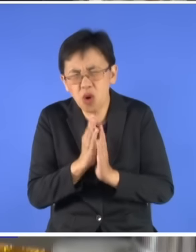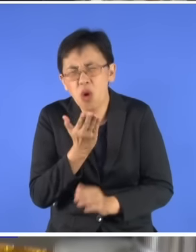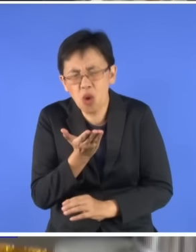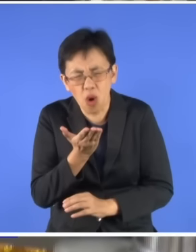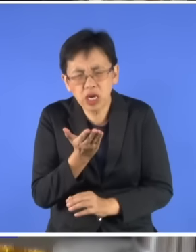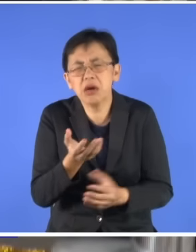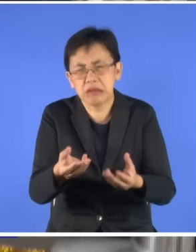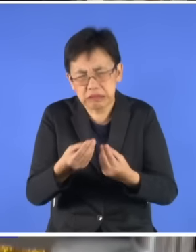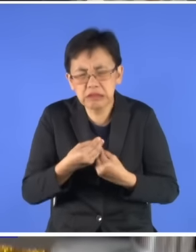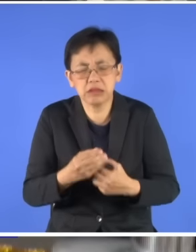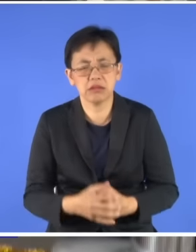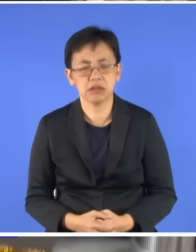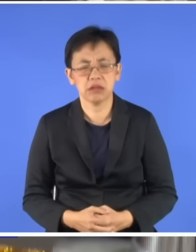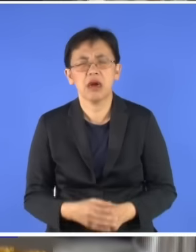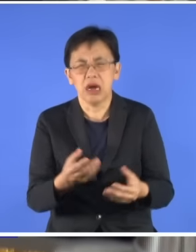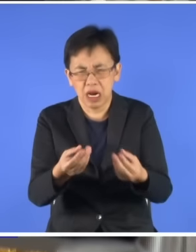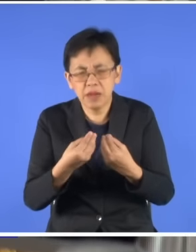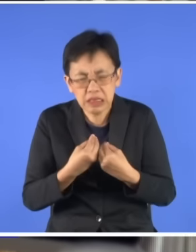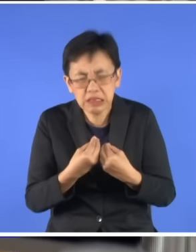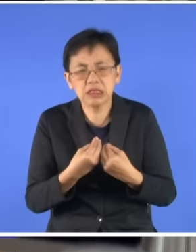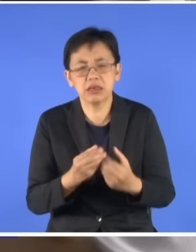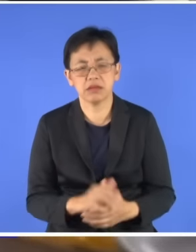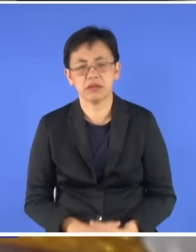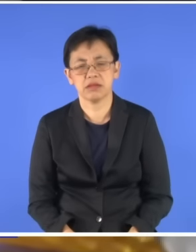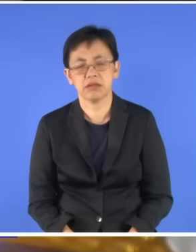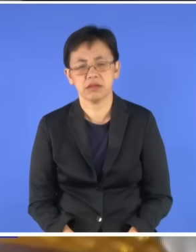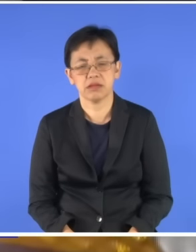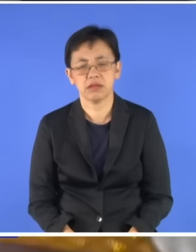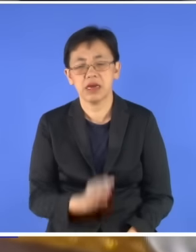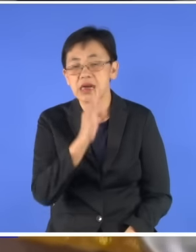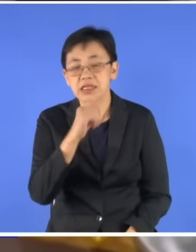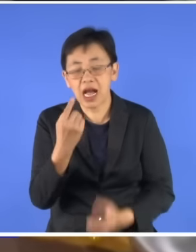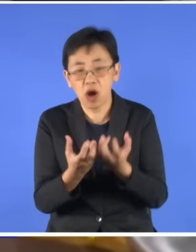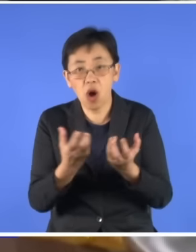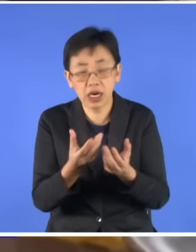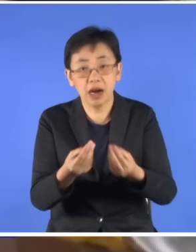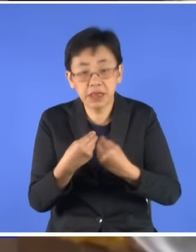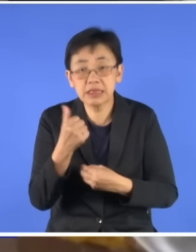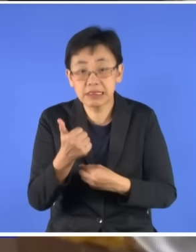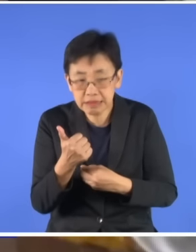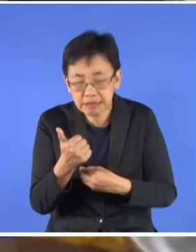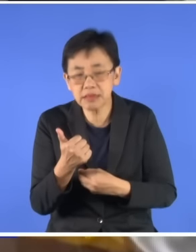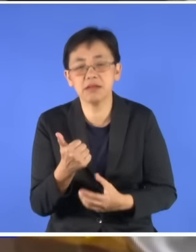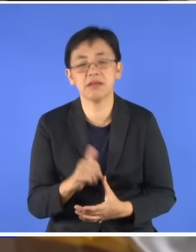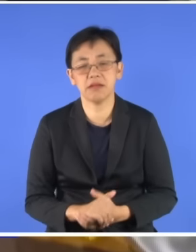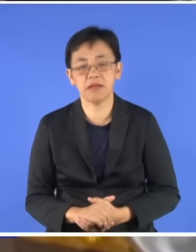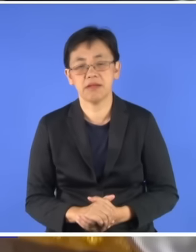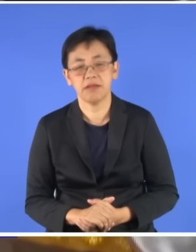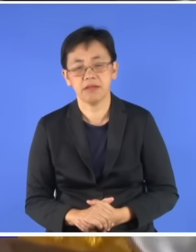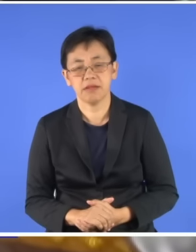าะวิงวอนให้ช่วยเอามาคืนได้ด้วยค่ะถ้าใครสามารถนำของชุดนี้มาคืนได้เนี่ยตัวนี้นะคะทั้งห